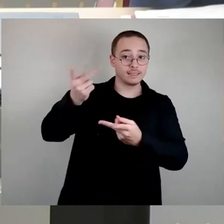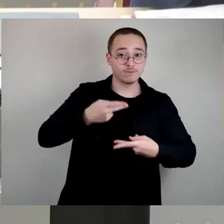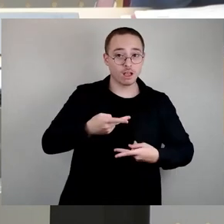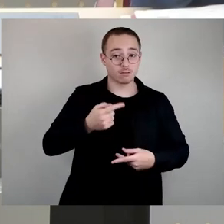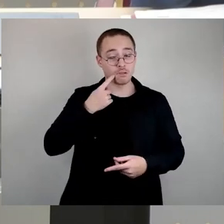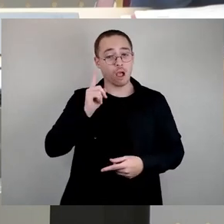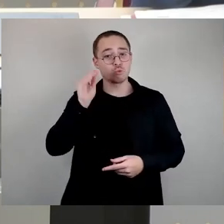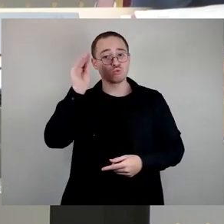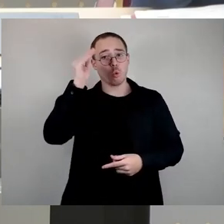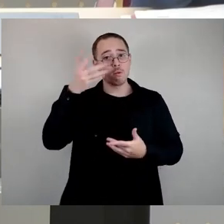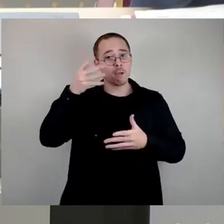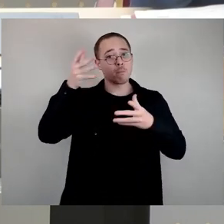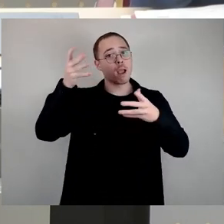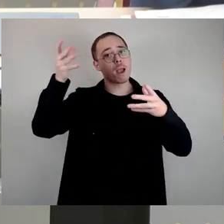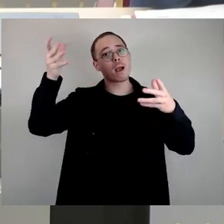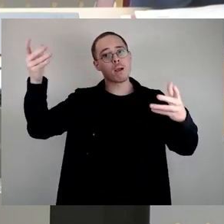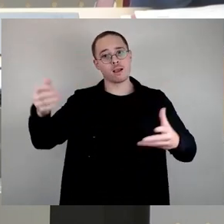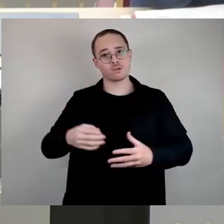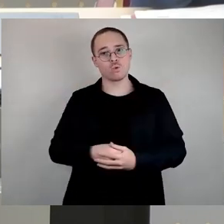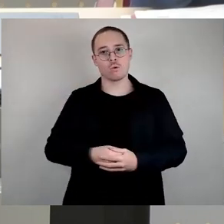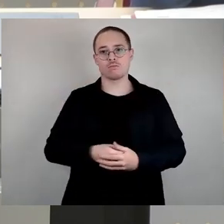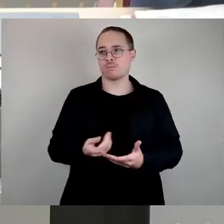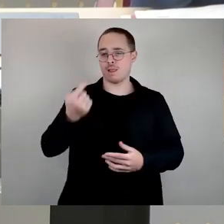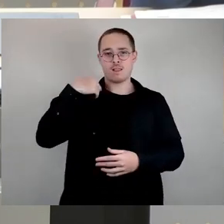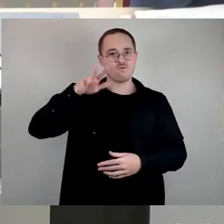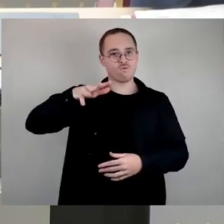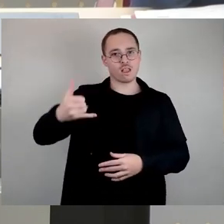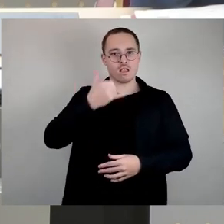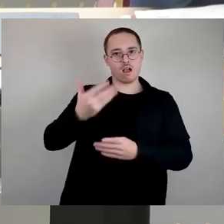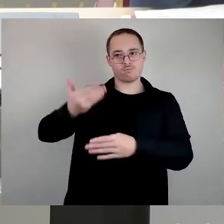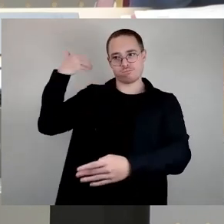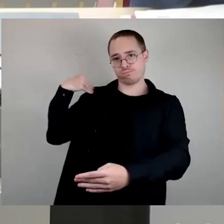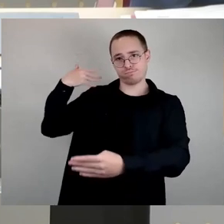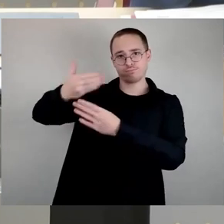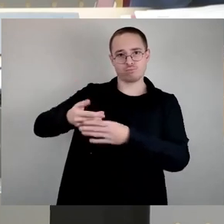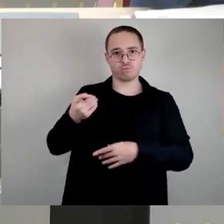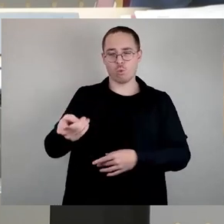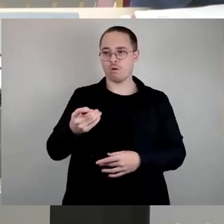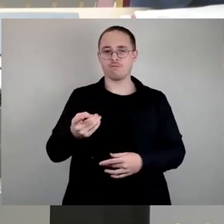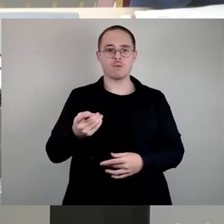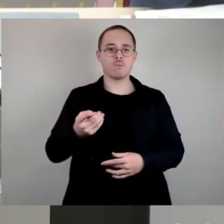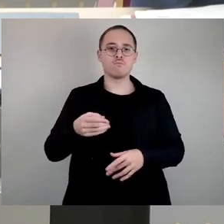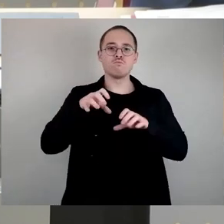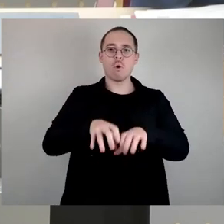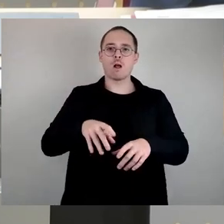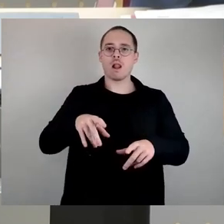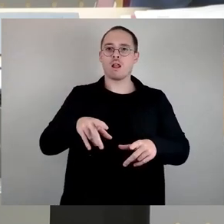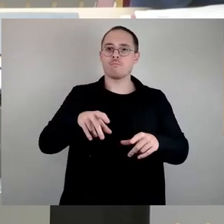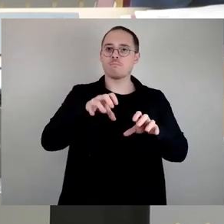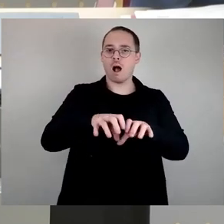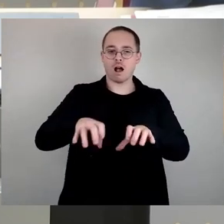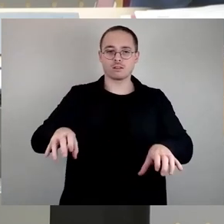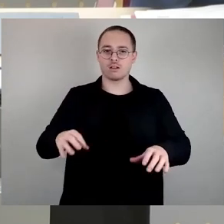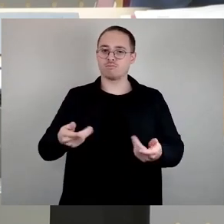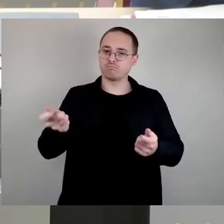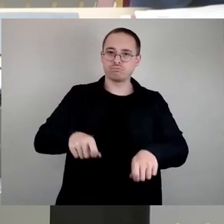Also wir haben, ich weiß nicht, in den letzten 15 Jahren, wie viel Möbelmärkte wir eigentlich beschlossen haben. Ich habe das Gefühl, dauernd beschließen wir Möbelmärkte. Es ist einmal mal